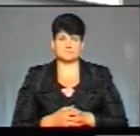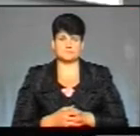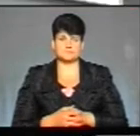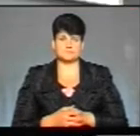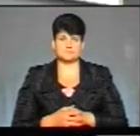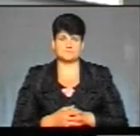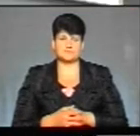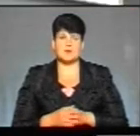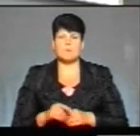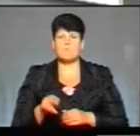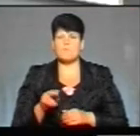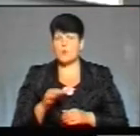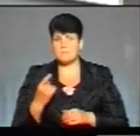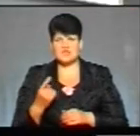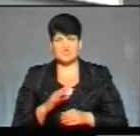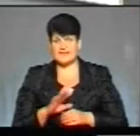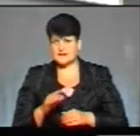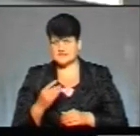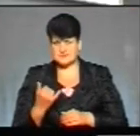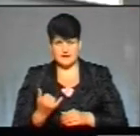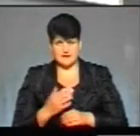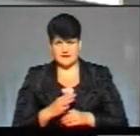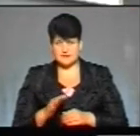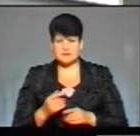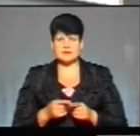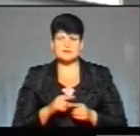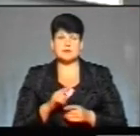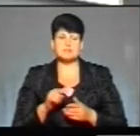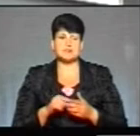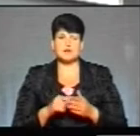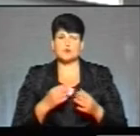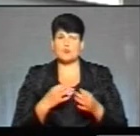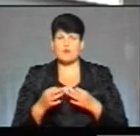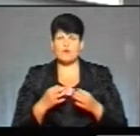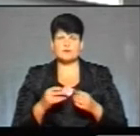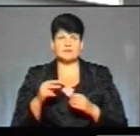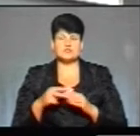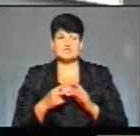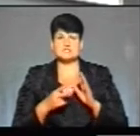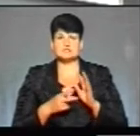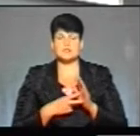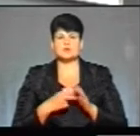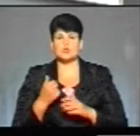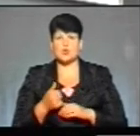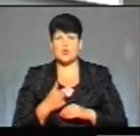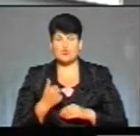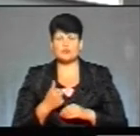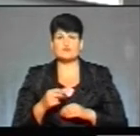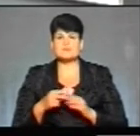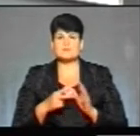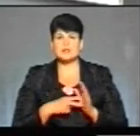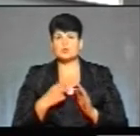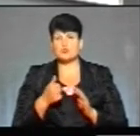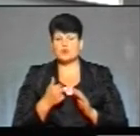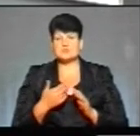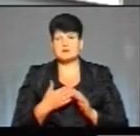Ну, по-перше, не зараз, а це питання обговорюється вже з 2017 року. В 2017 році ми